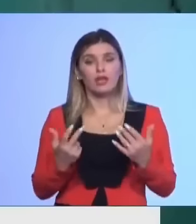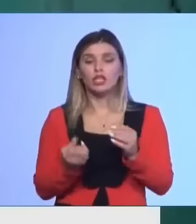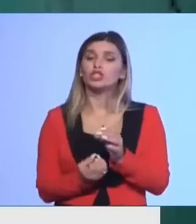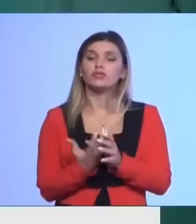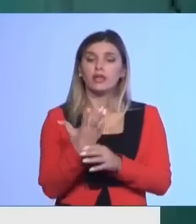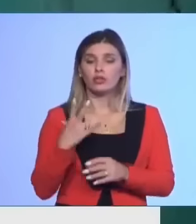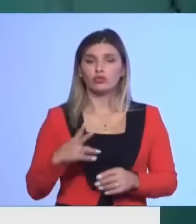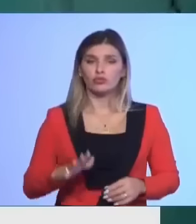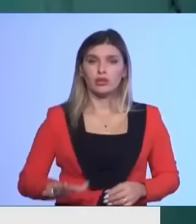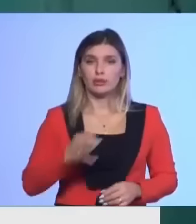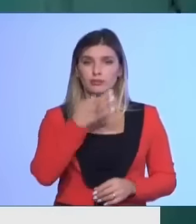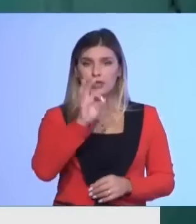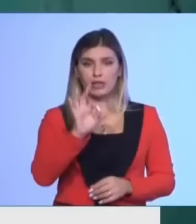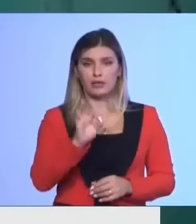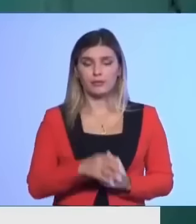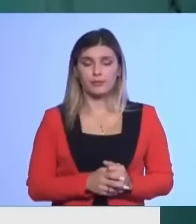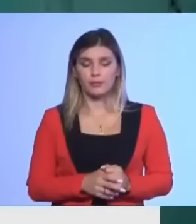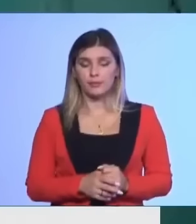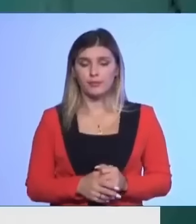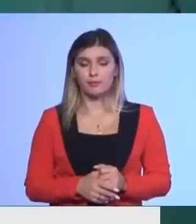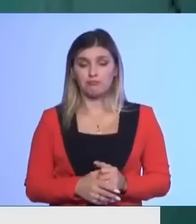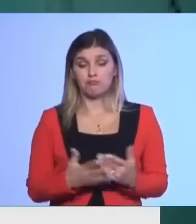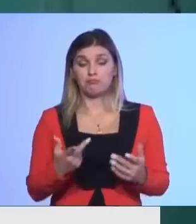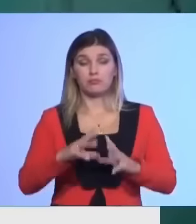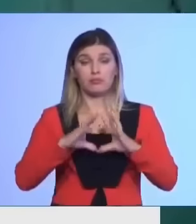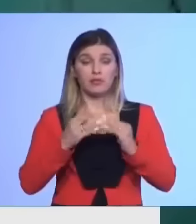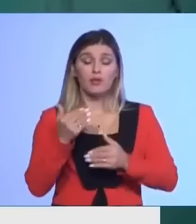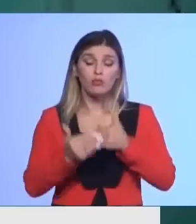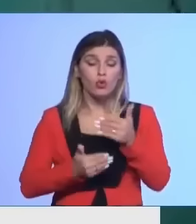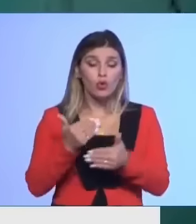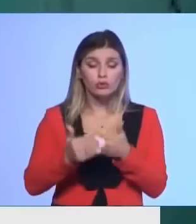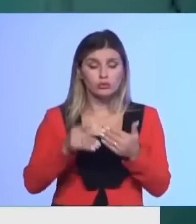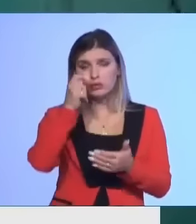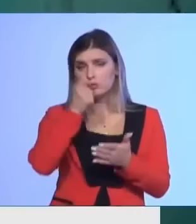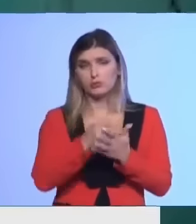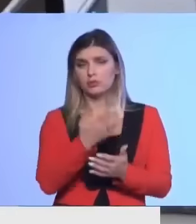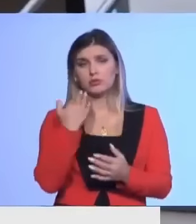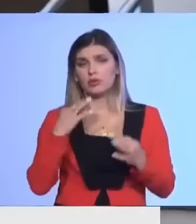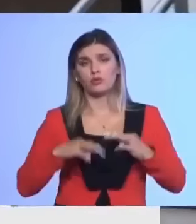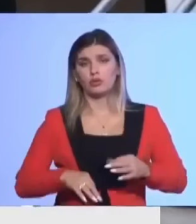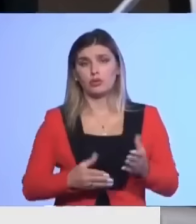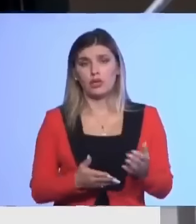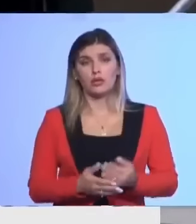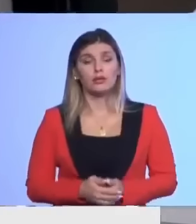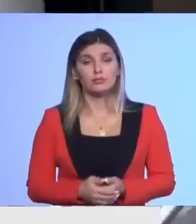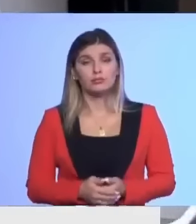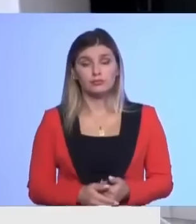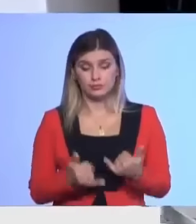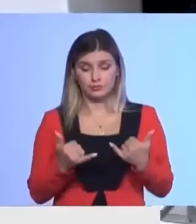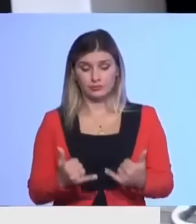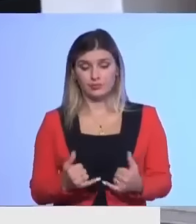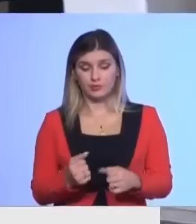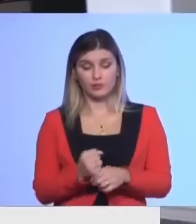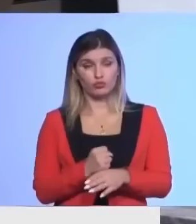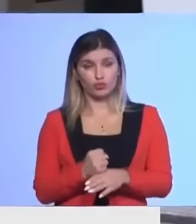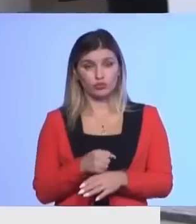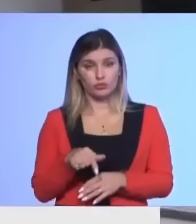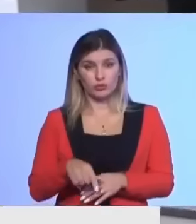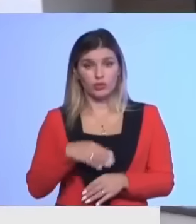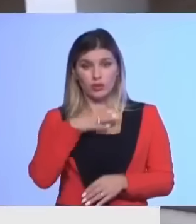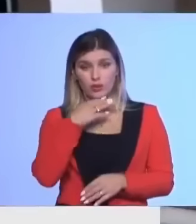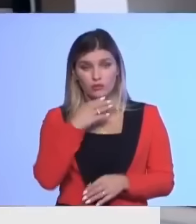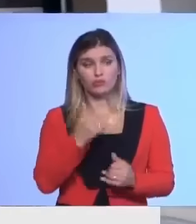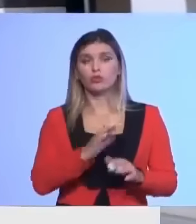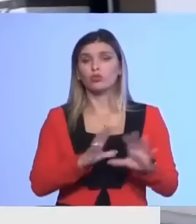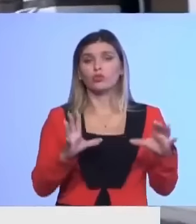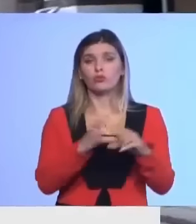të kryeqytetit. Dhe gjitha këto hapa fatkeqësisht nuk janë ndjekur as nga kryetari Rama. Këtë muaj, kuvendi komunal i Prishtinës ka shkuar